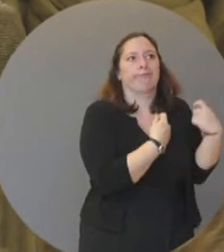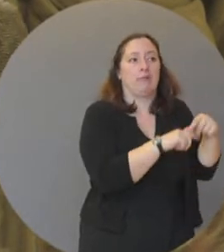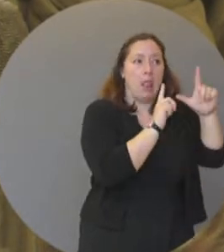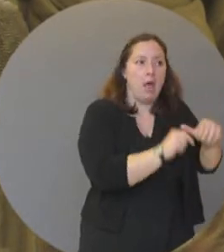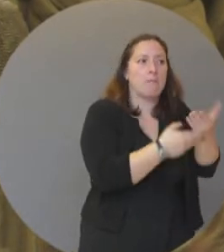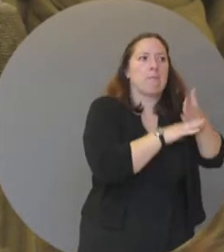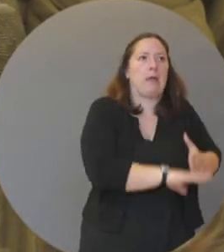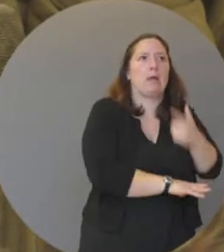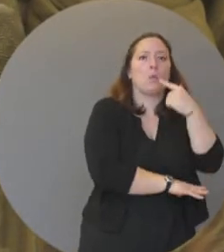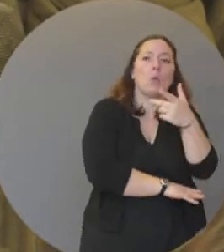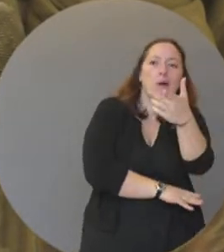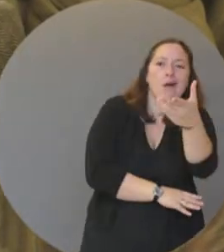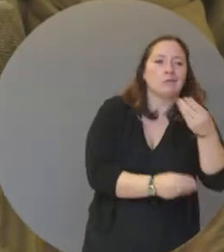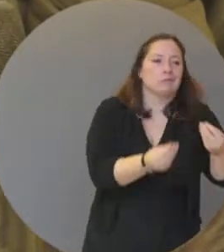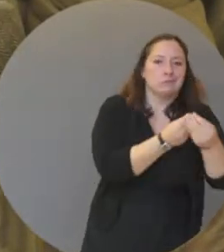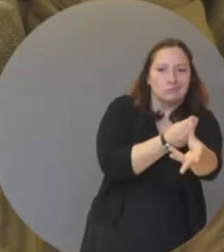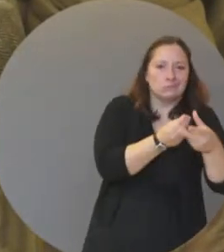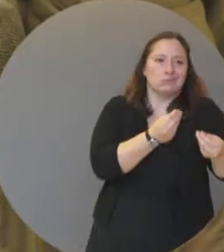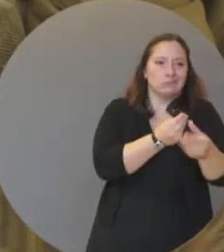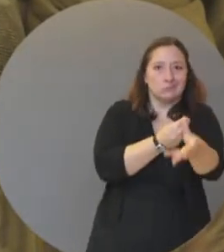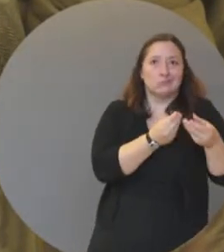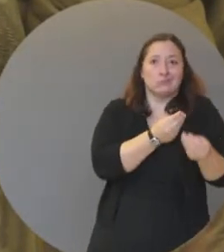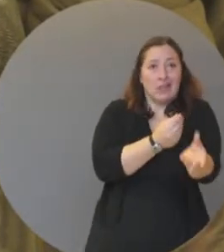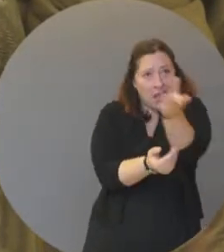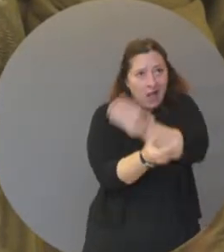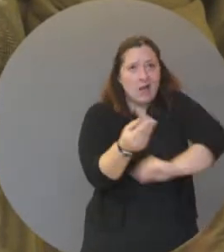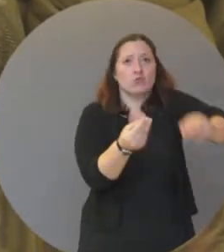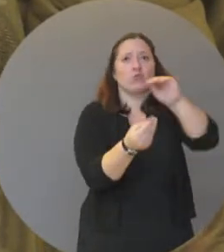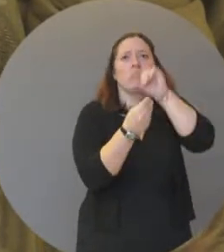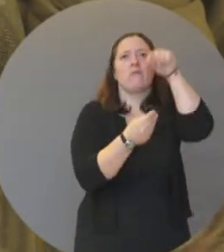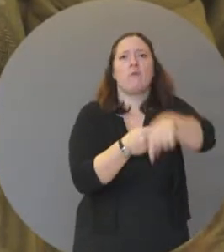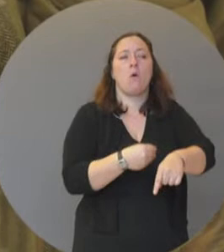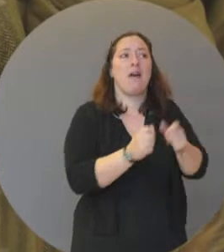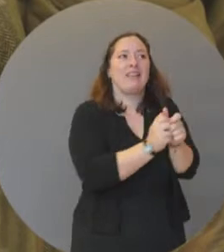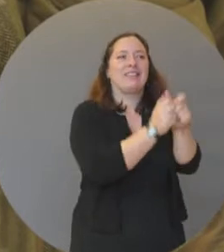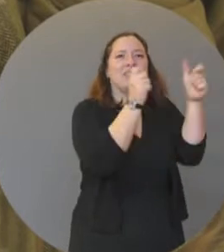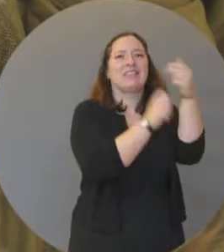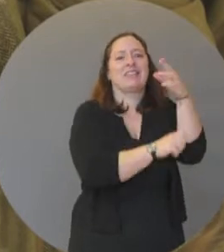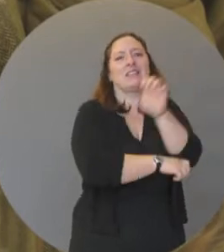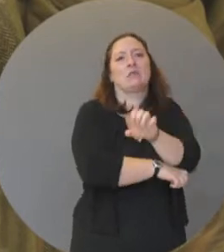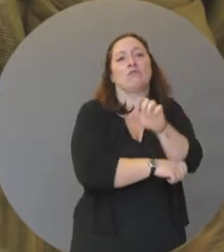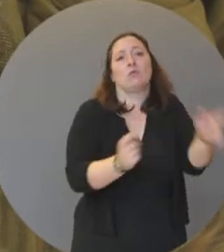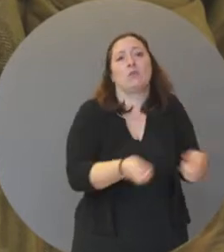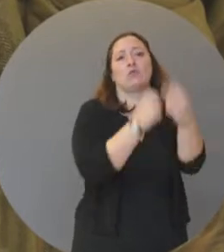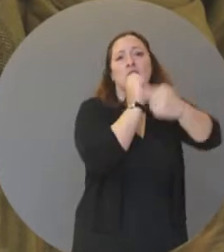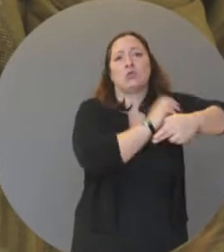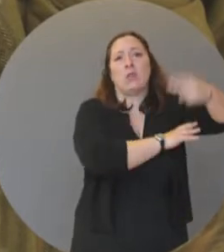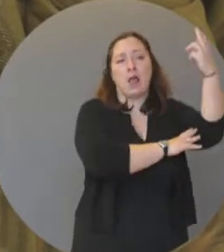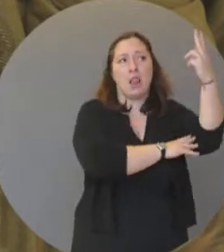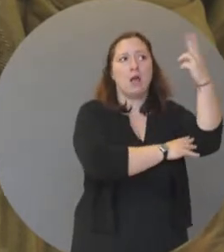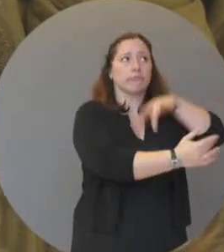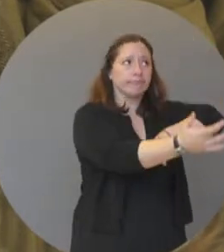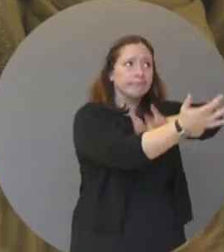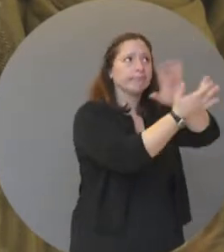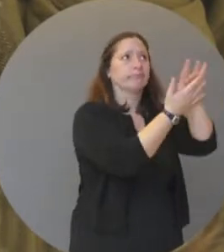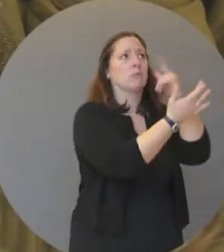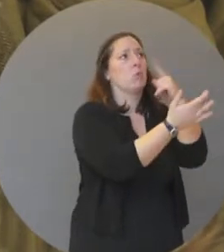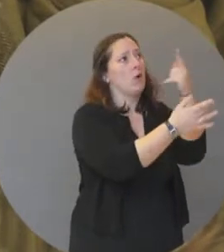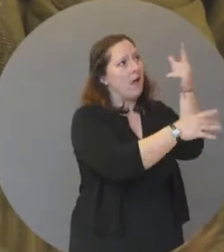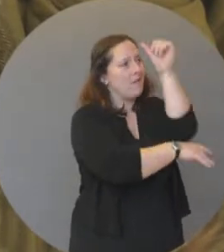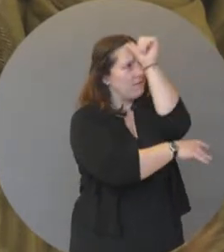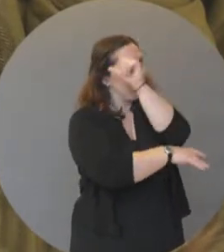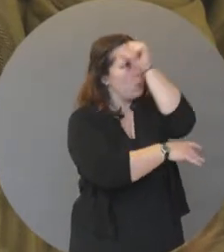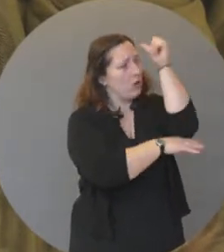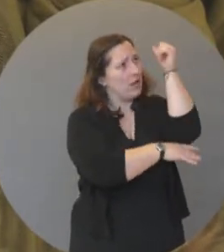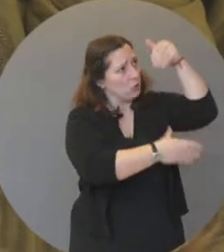important d'intervenir auprès de l'éducation nationale pour que les infirmeries des établissements puissent être investis pour intervenir